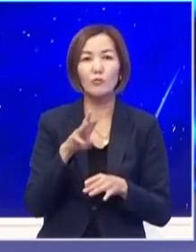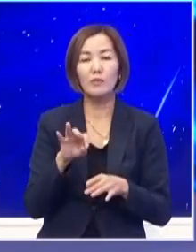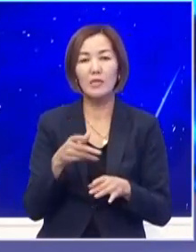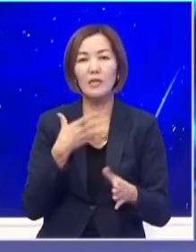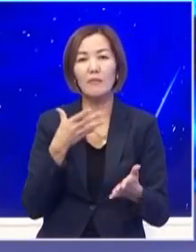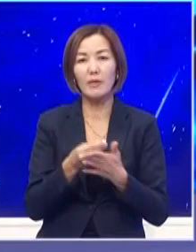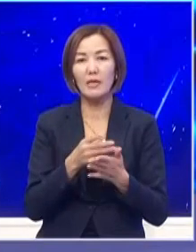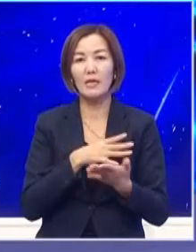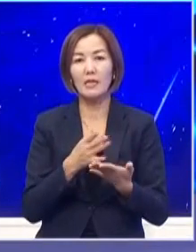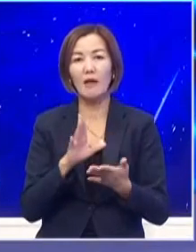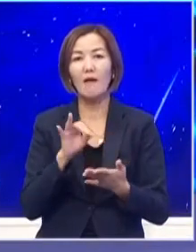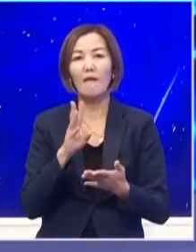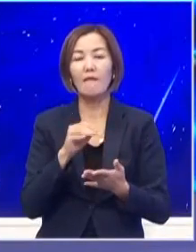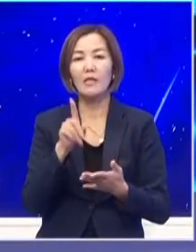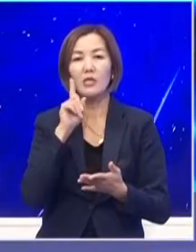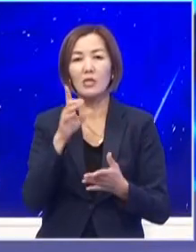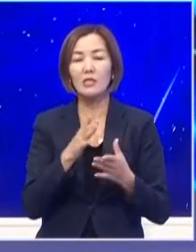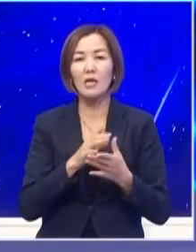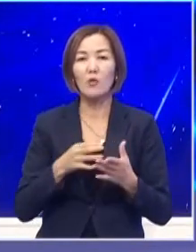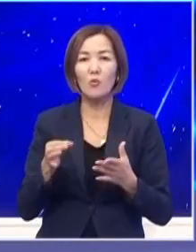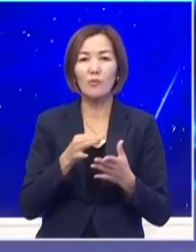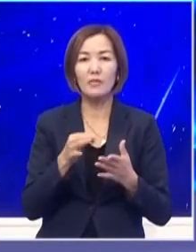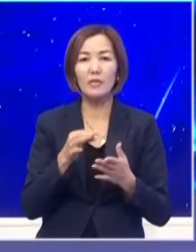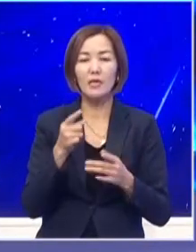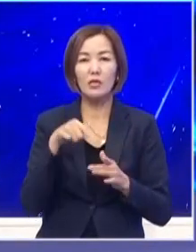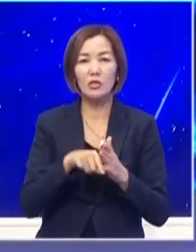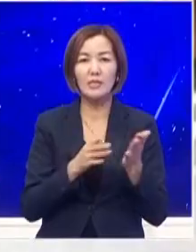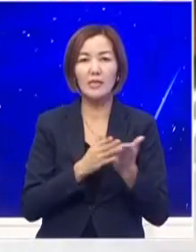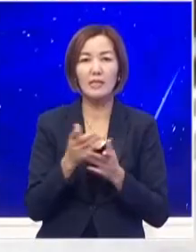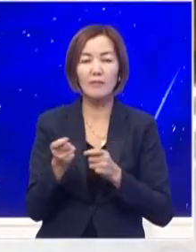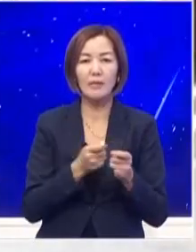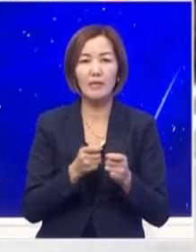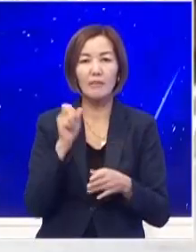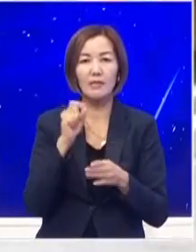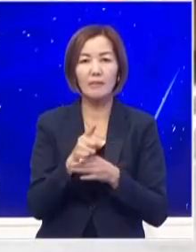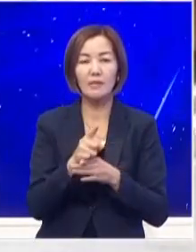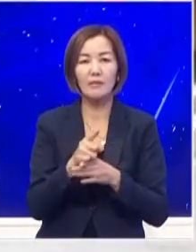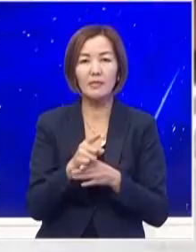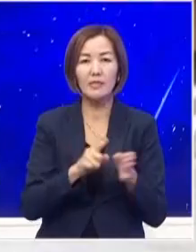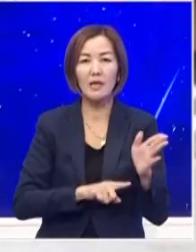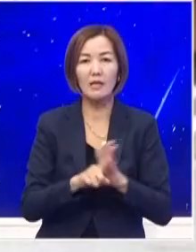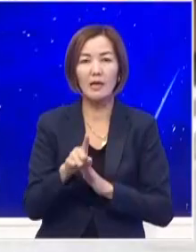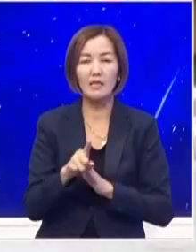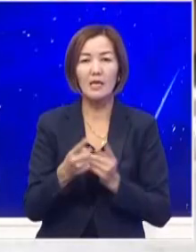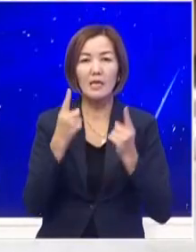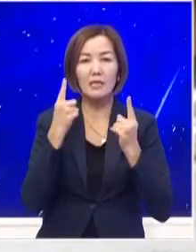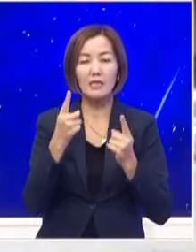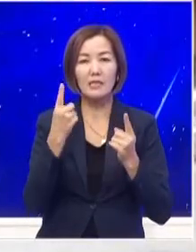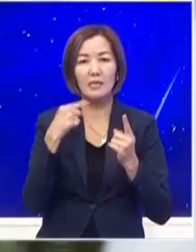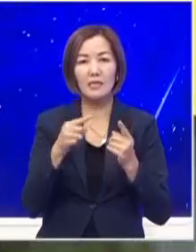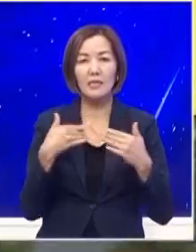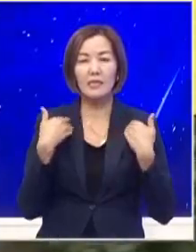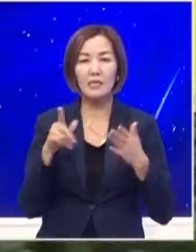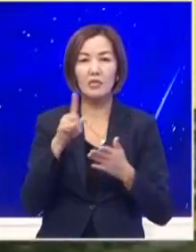беріледі. Шараны Вектор жастар одағы облыстық ішкі саясат басқармасының тапсырысы аясында қолға алған. Тың бастама жастардың